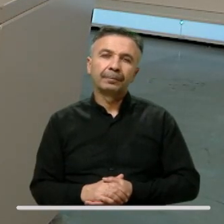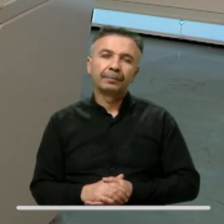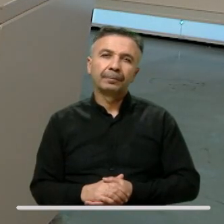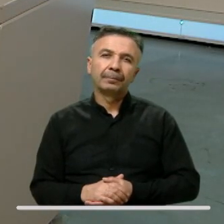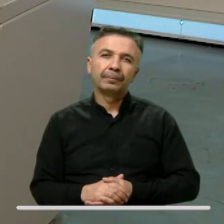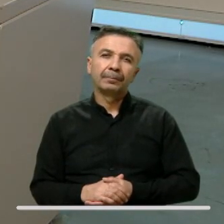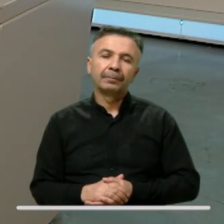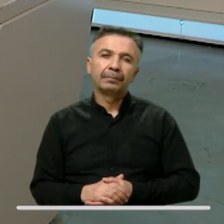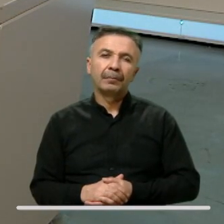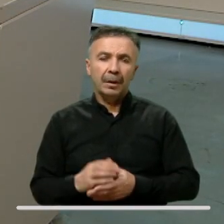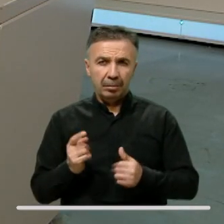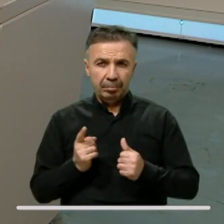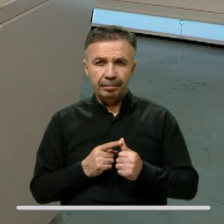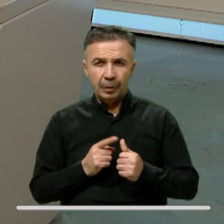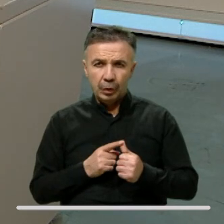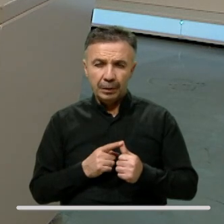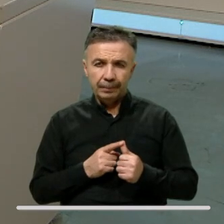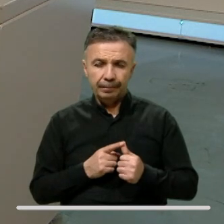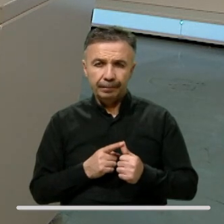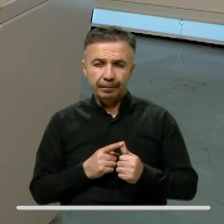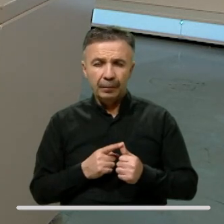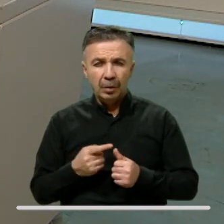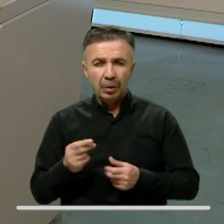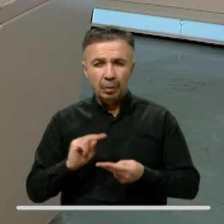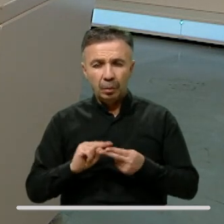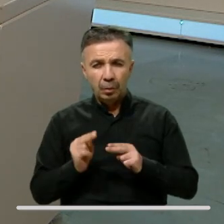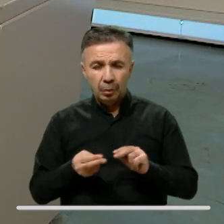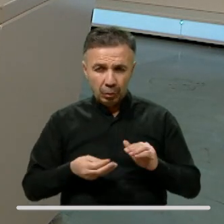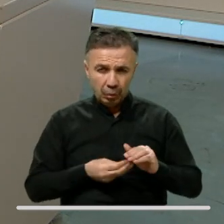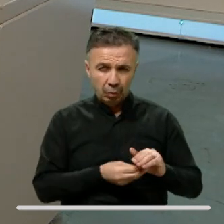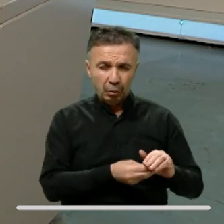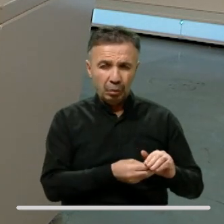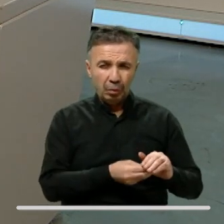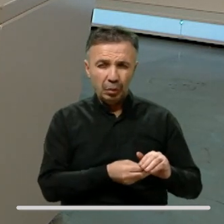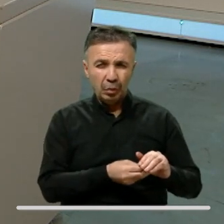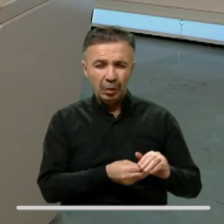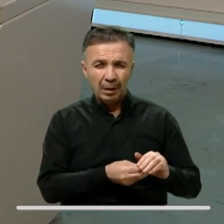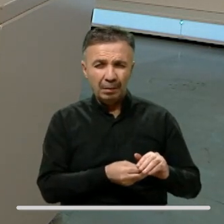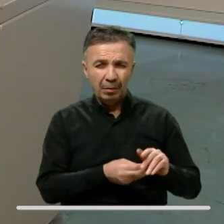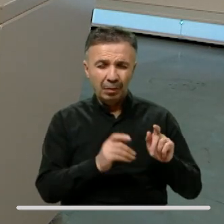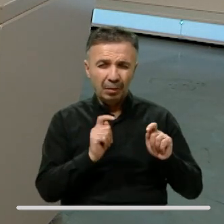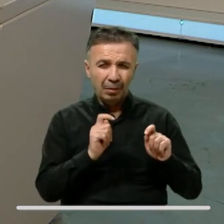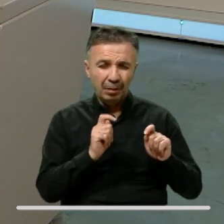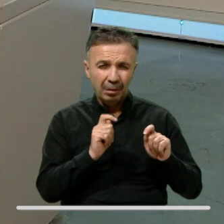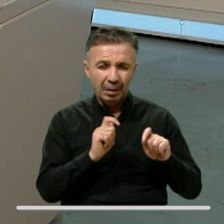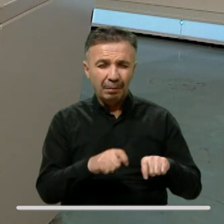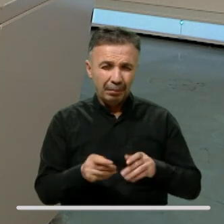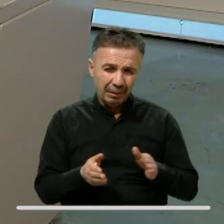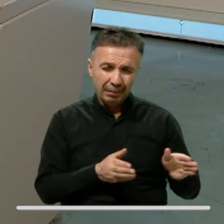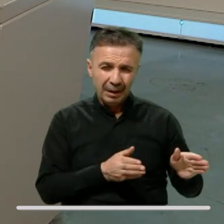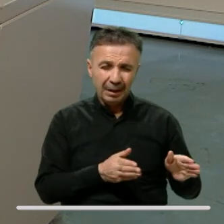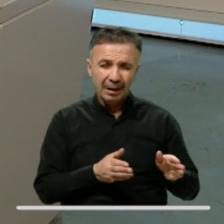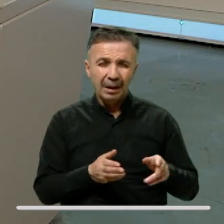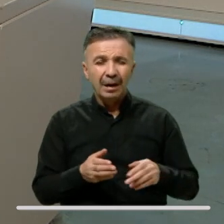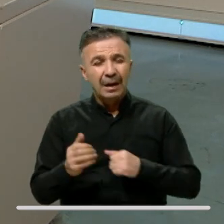Burada öncelikle büyüyle şununla bununla uğraşmak yerine tedavi